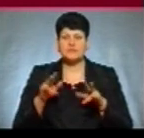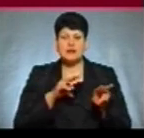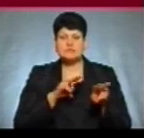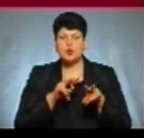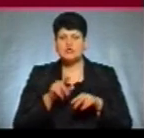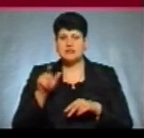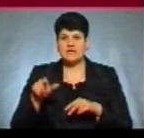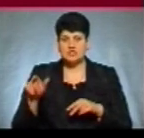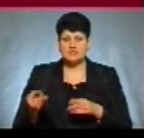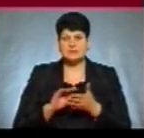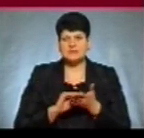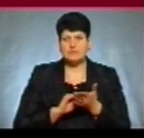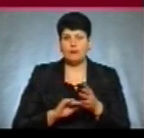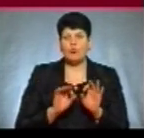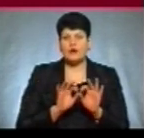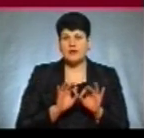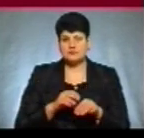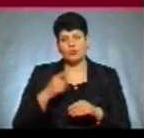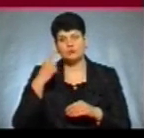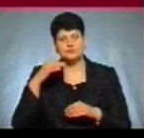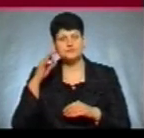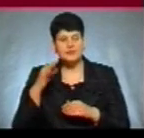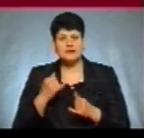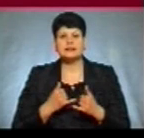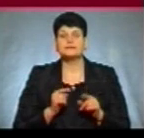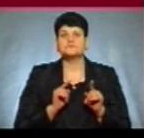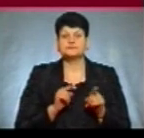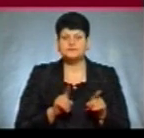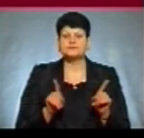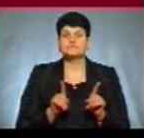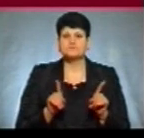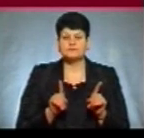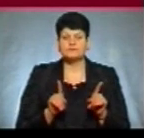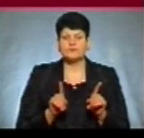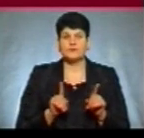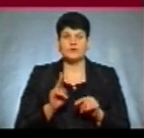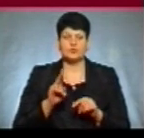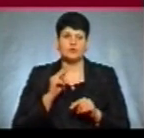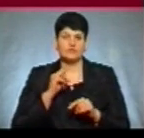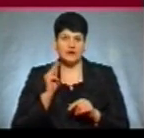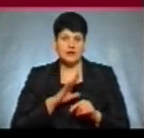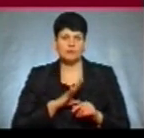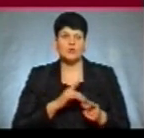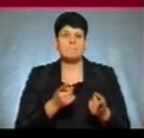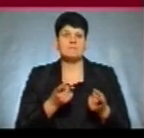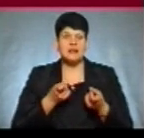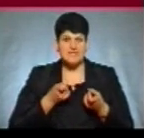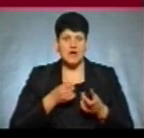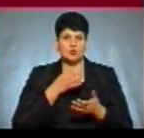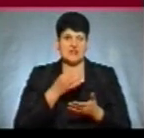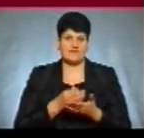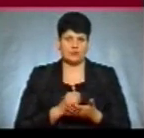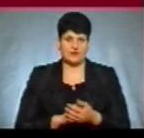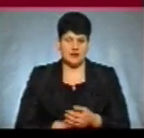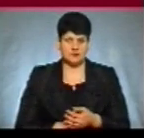заяву та пояснення до правоохоронних органів з метою, щоб винні особи були притягнені до